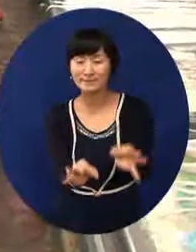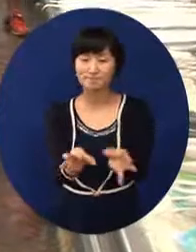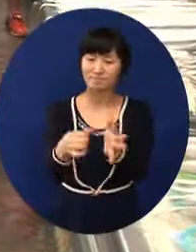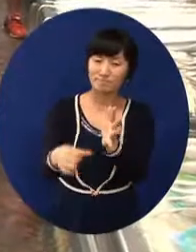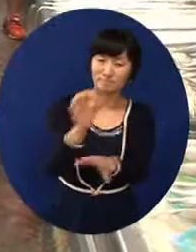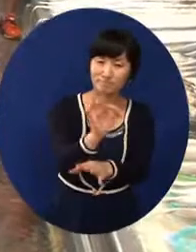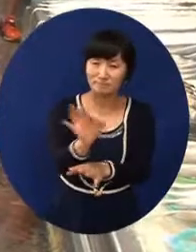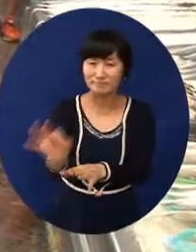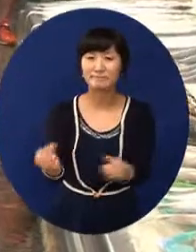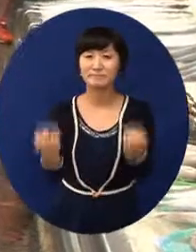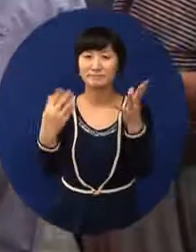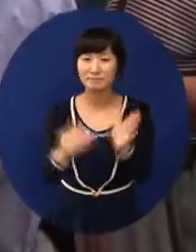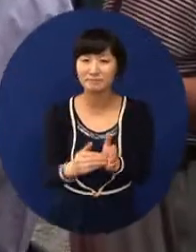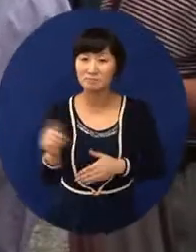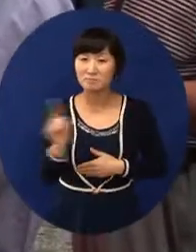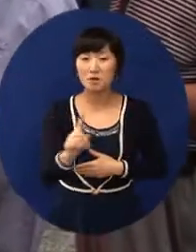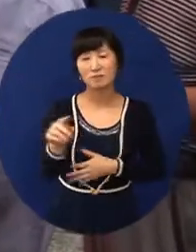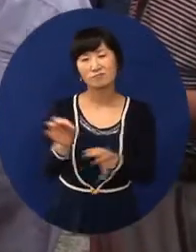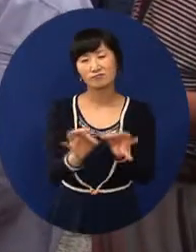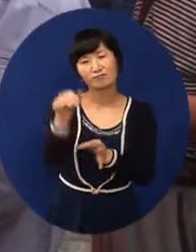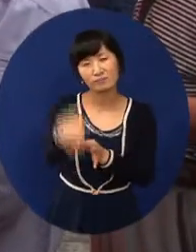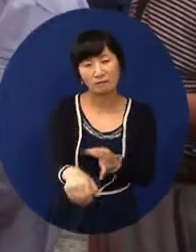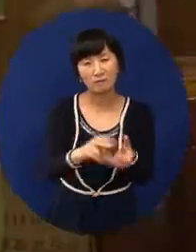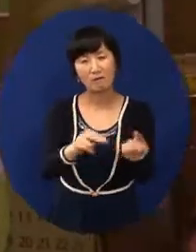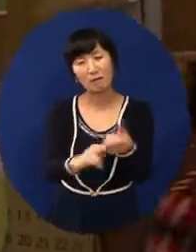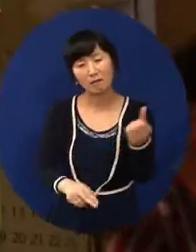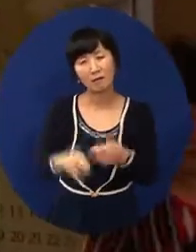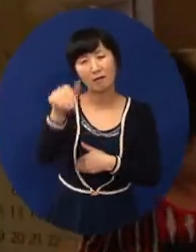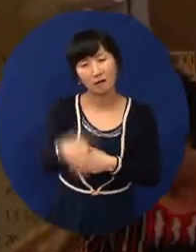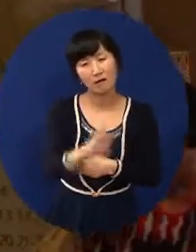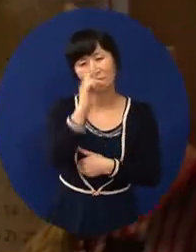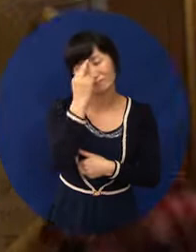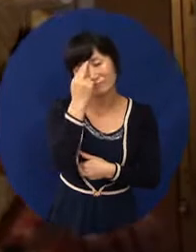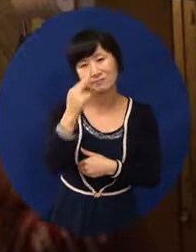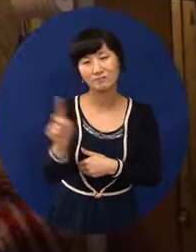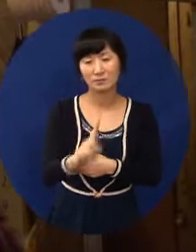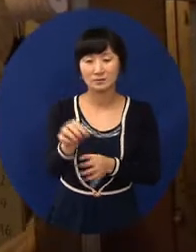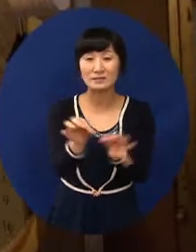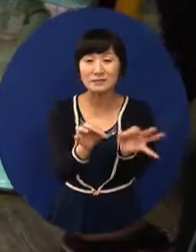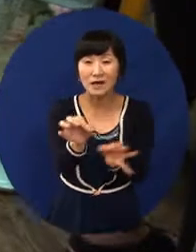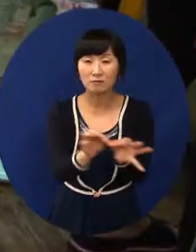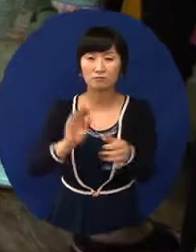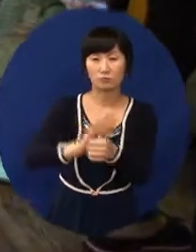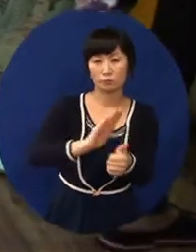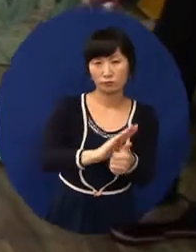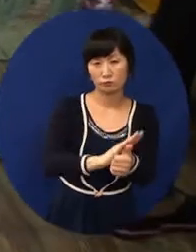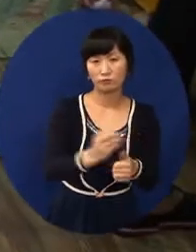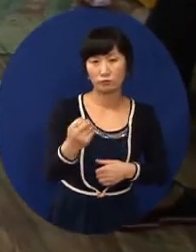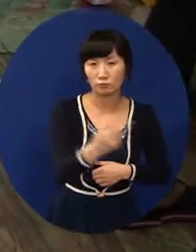행사를 열었습니다. 이번 행사는 상권 위축과 매출 감소 등으로 어려움을 겪고 있는 지역 전통시장을